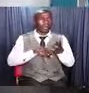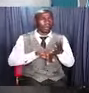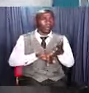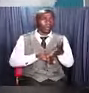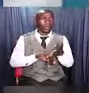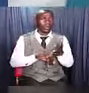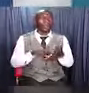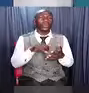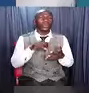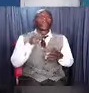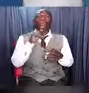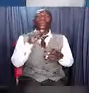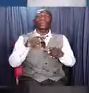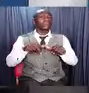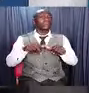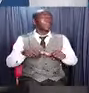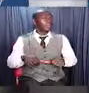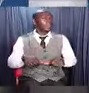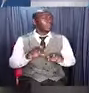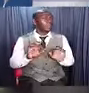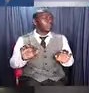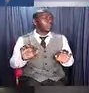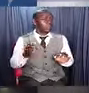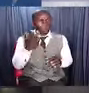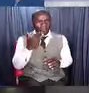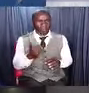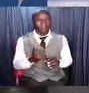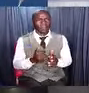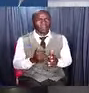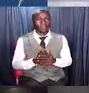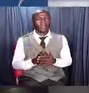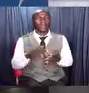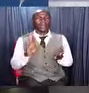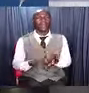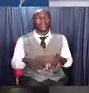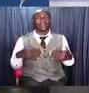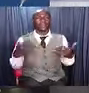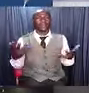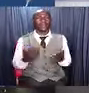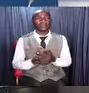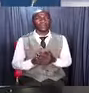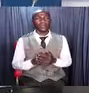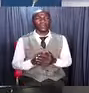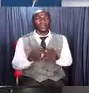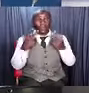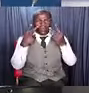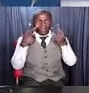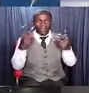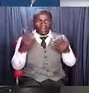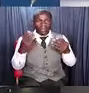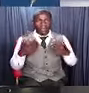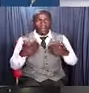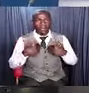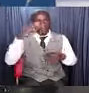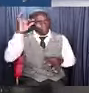your wife. Mtu asiyekaa. One who doesn't abide. Hallelujah. Hallelujah. Ndio mtaona mna imani